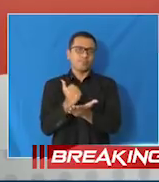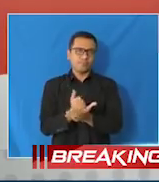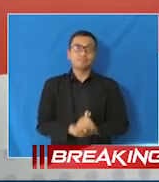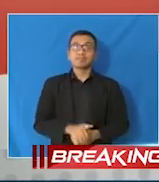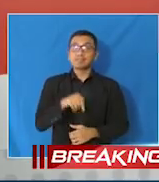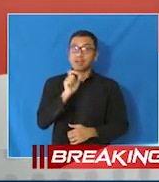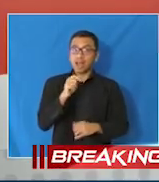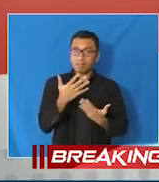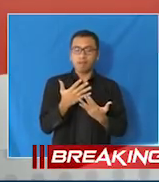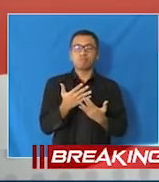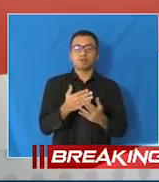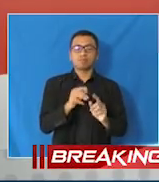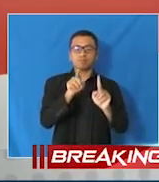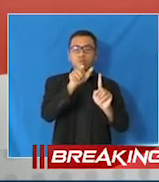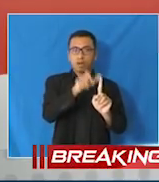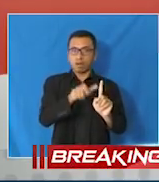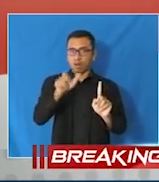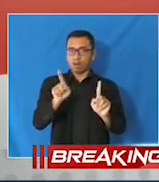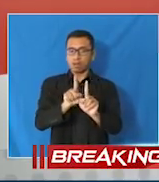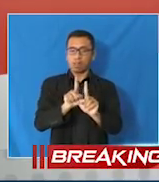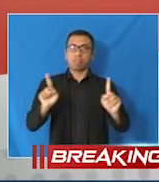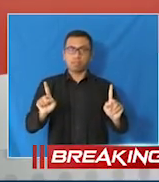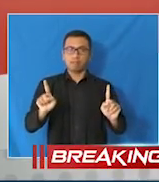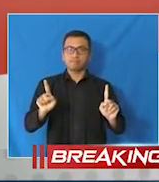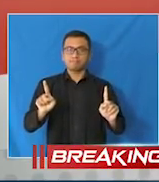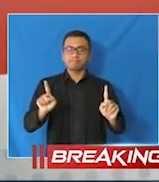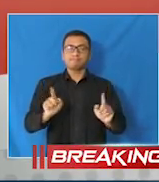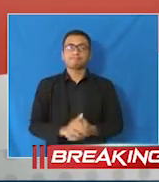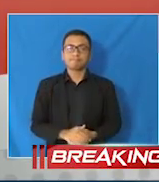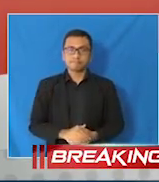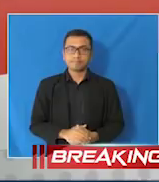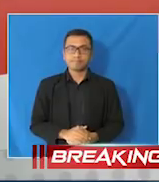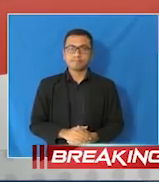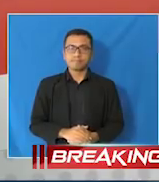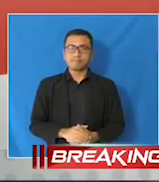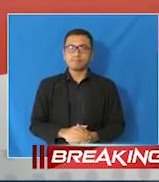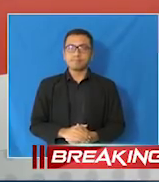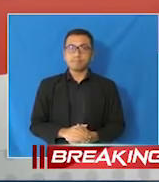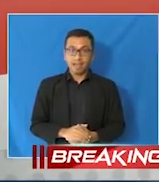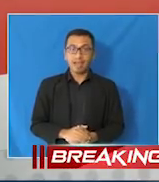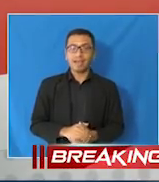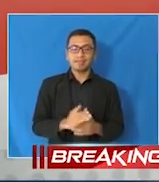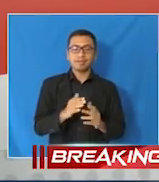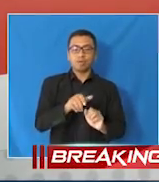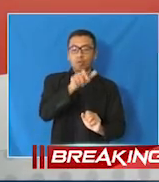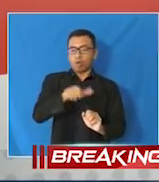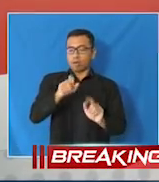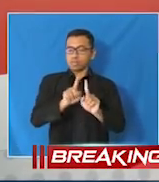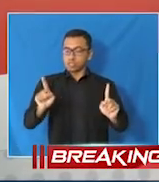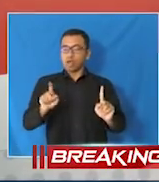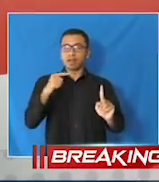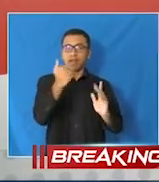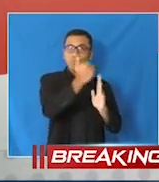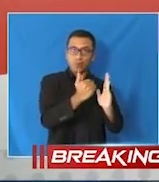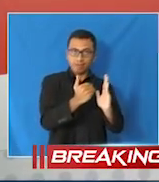jarak di dalam konteks menjaga jarak inilah yang kemudian muncul berbagai macam kebijakan diantaranya adalah